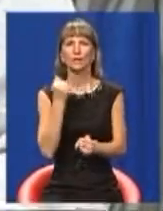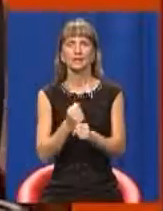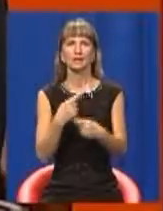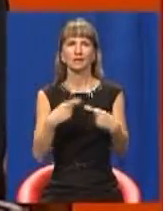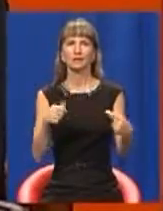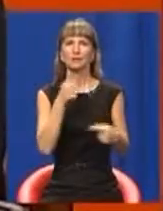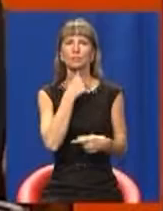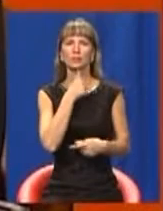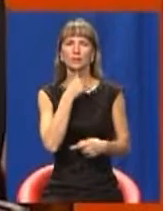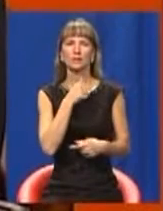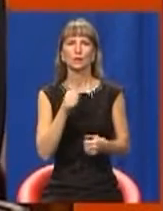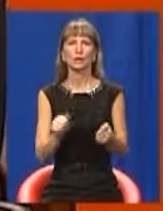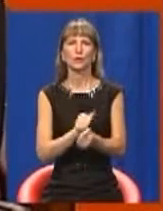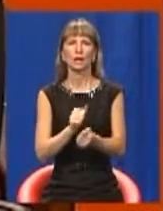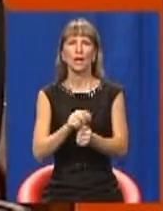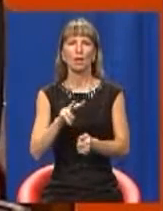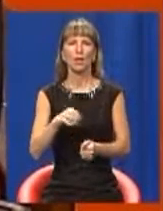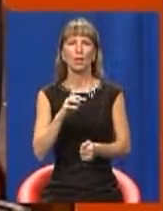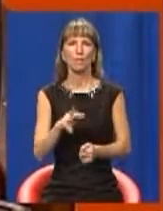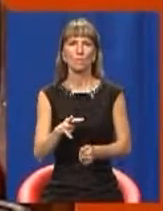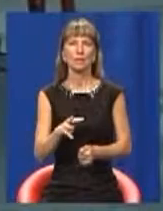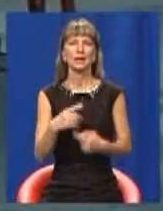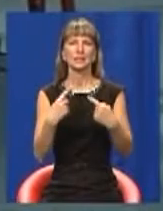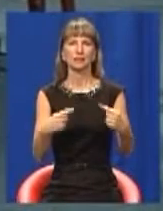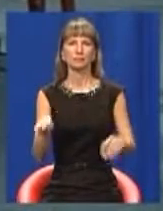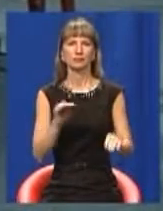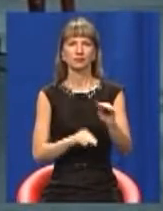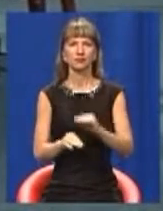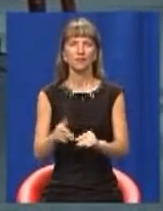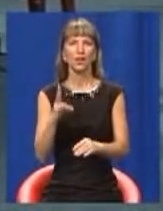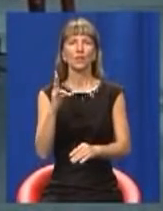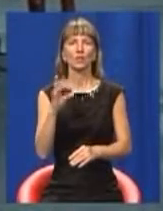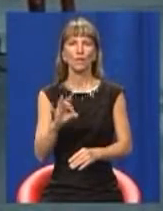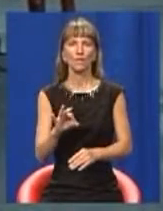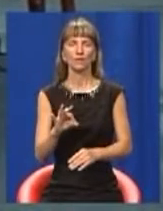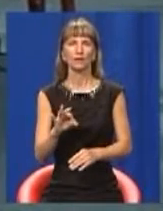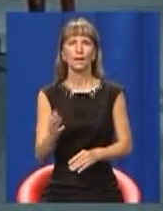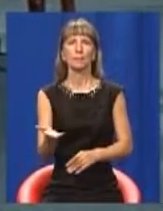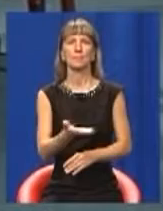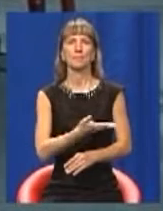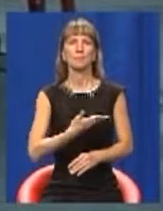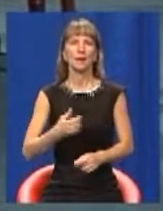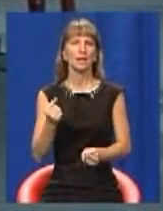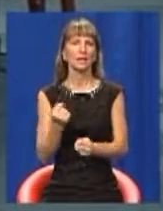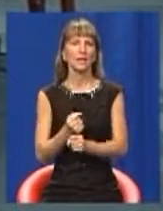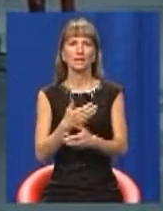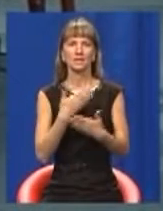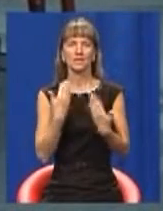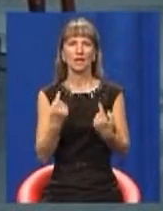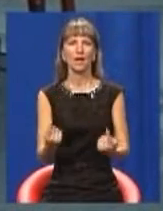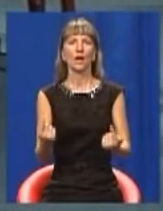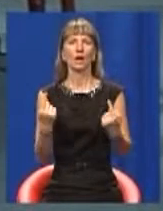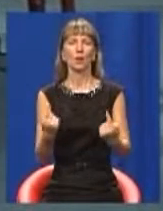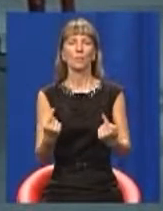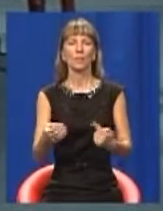различных экспериментов с сухим льдом, с различными реагентами, но мы не делали